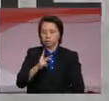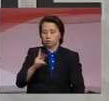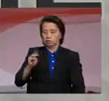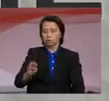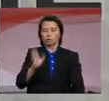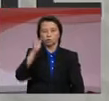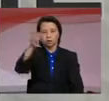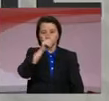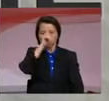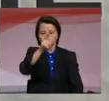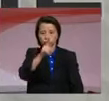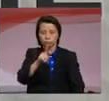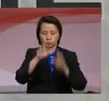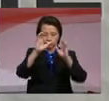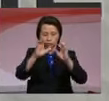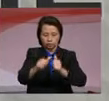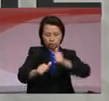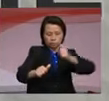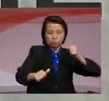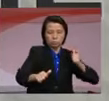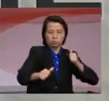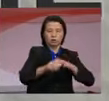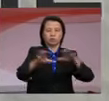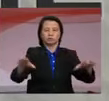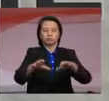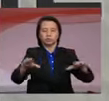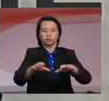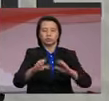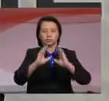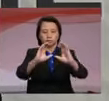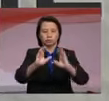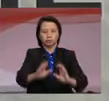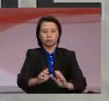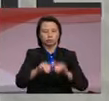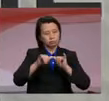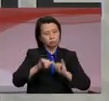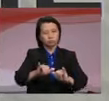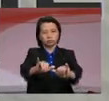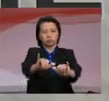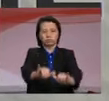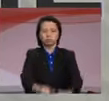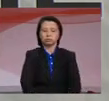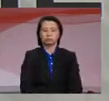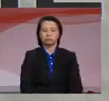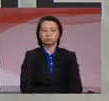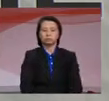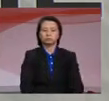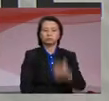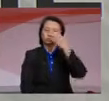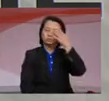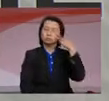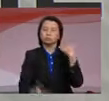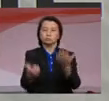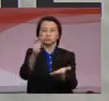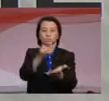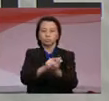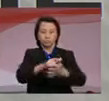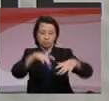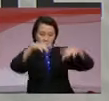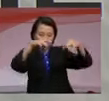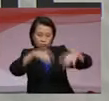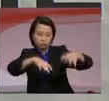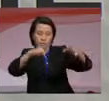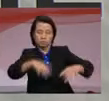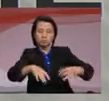memastikan langkah pencegahan dan kawalan dilaksanakan secara berterusan. Seterusnya, laporan saringan